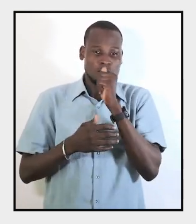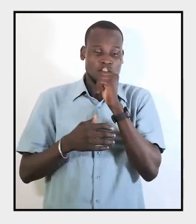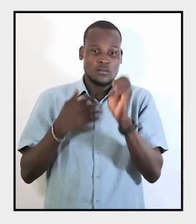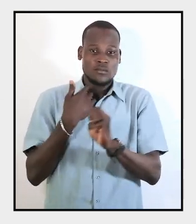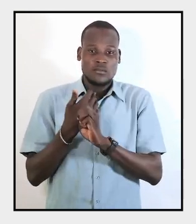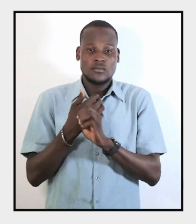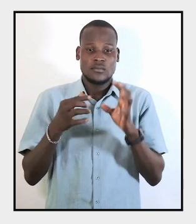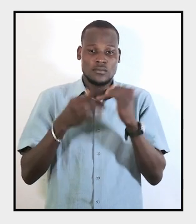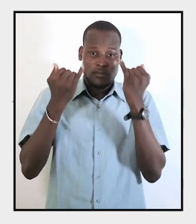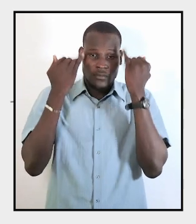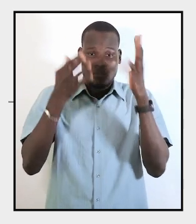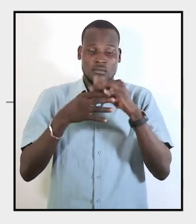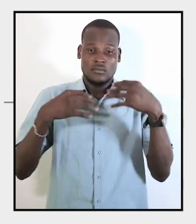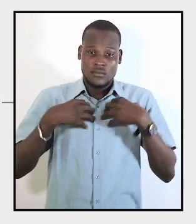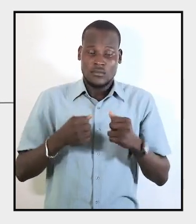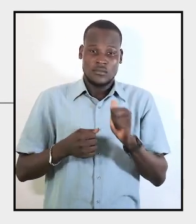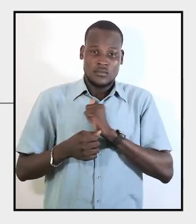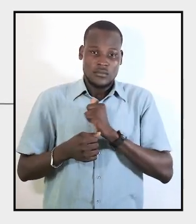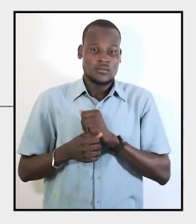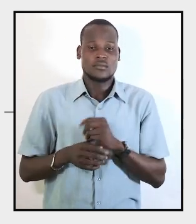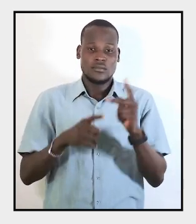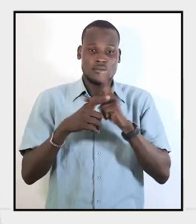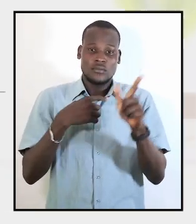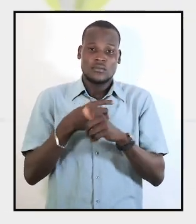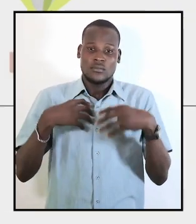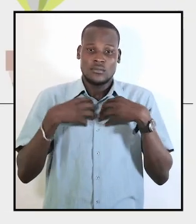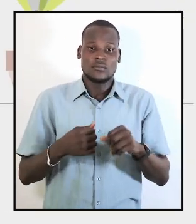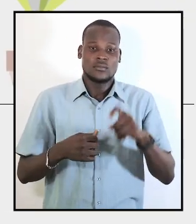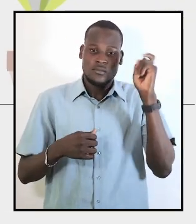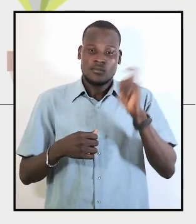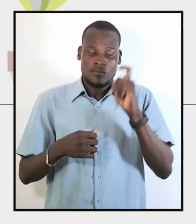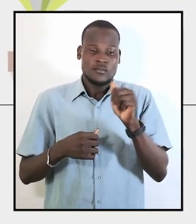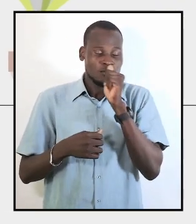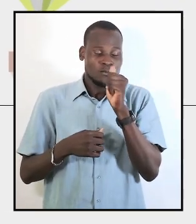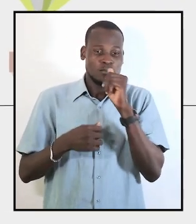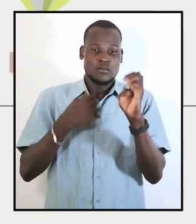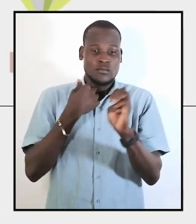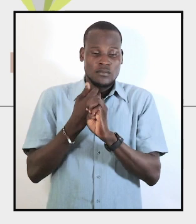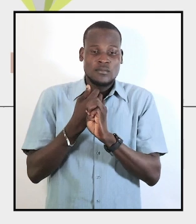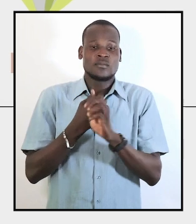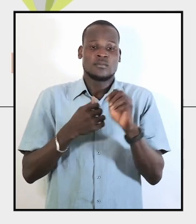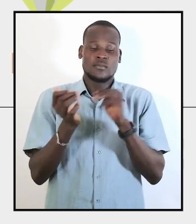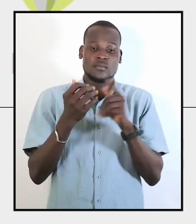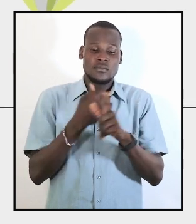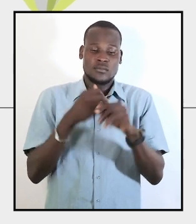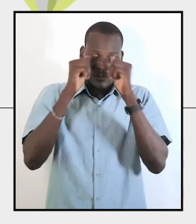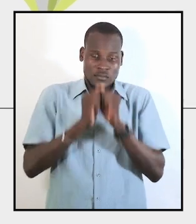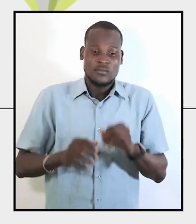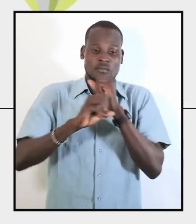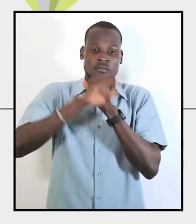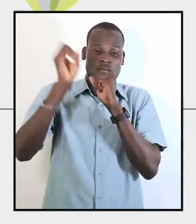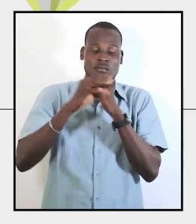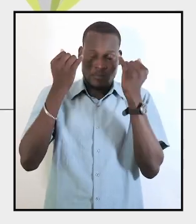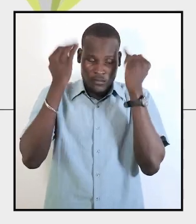de la confidentialité des informations de santé le concernant. Les professionnels de santé sont tenus au secret médical et ne peuvent